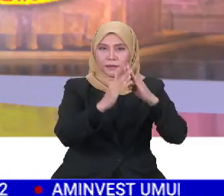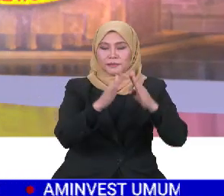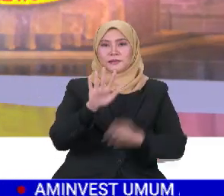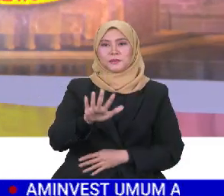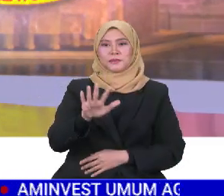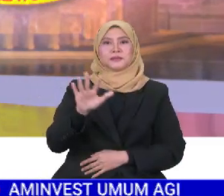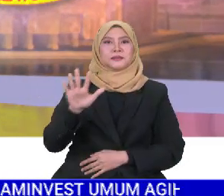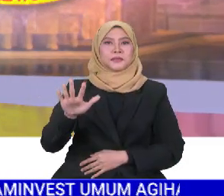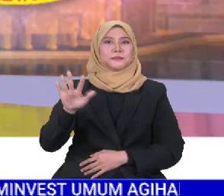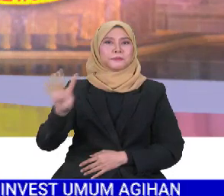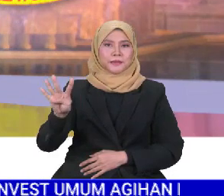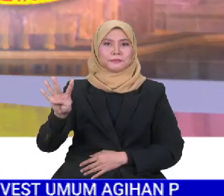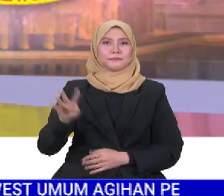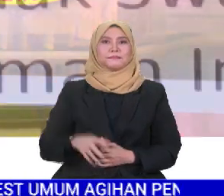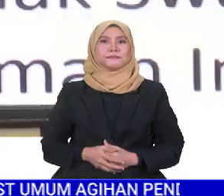554